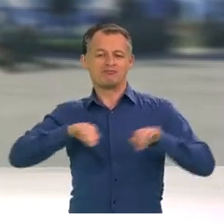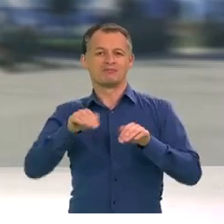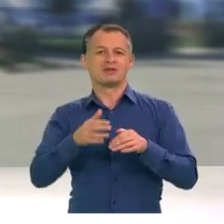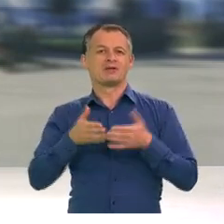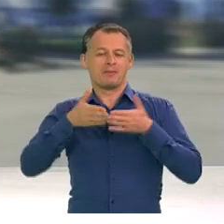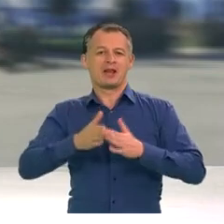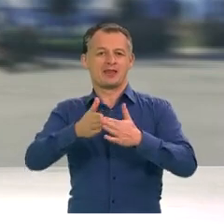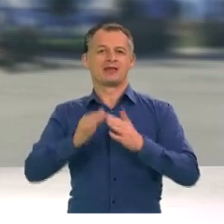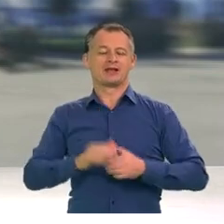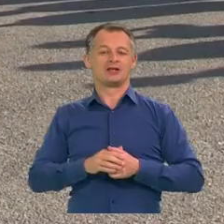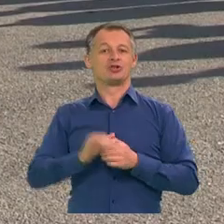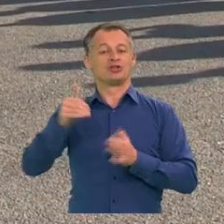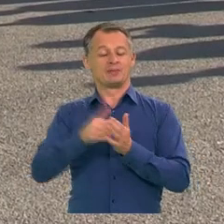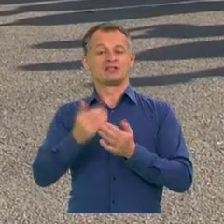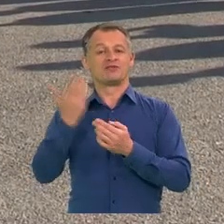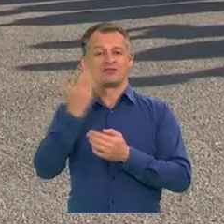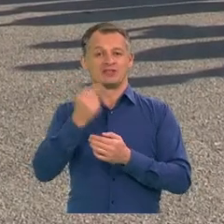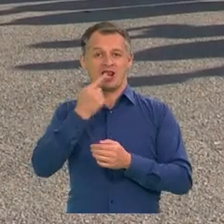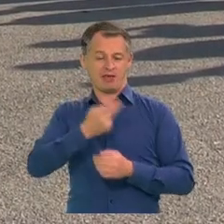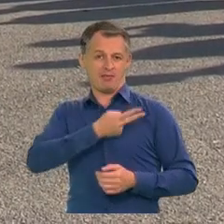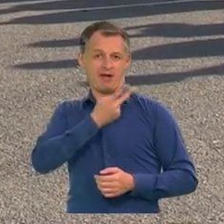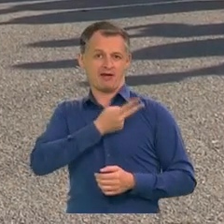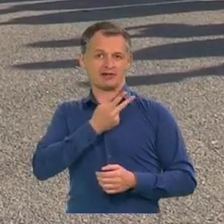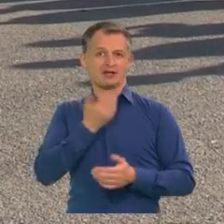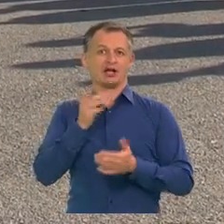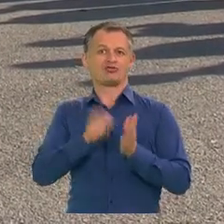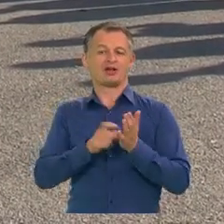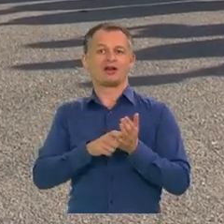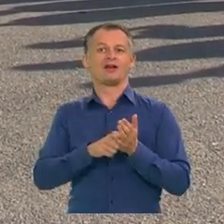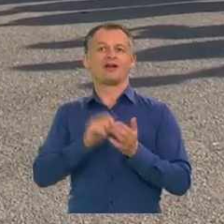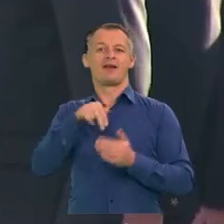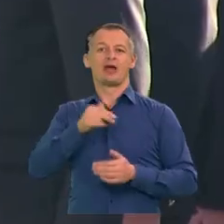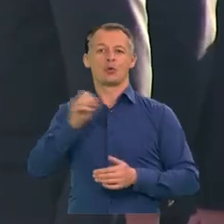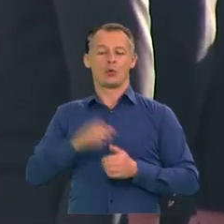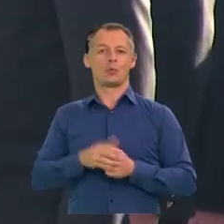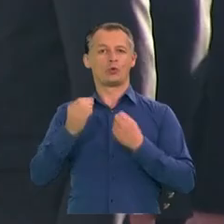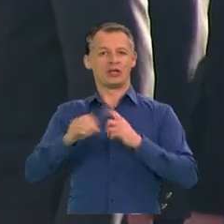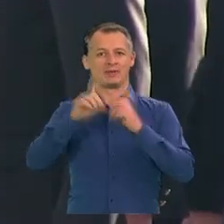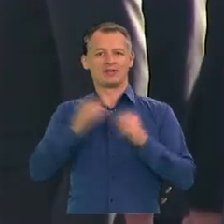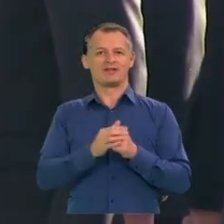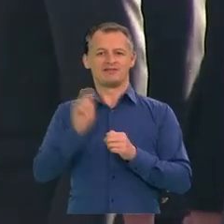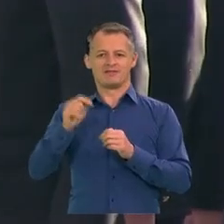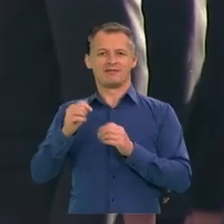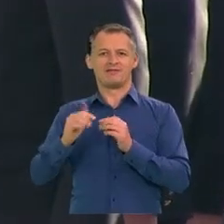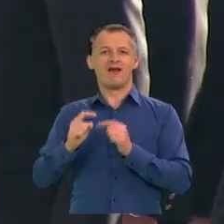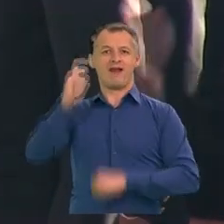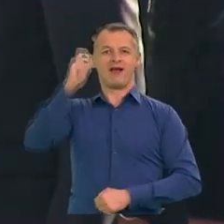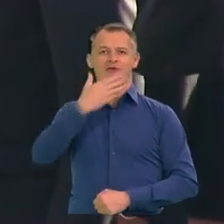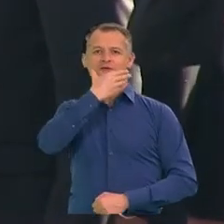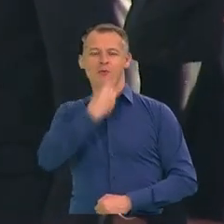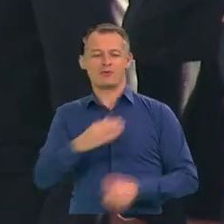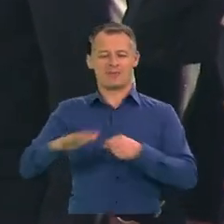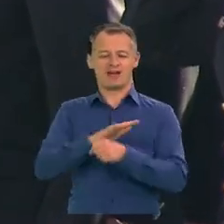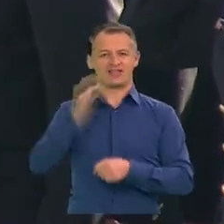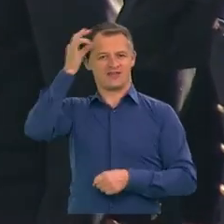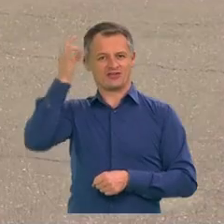partenerilor NATO. Bună dimineața! sunt înalți, frumoși și plini de visuri. Vor să